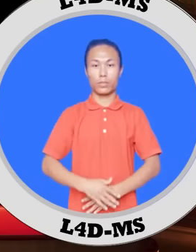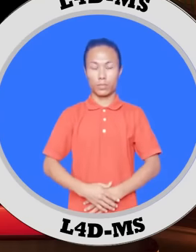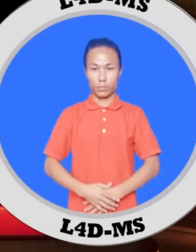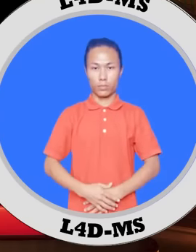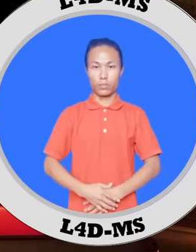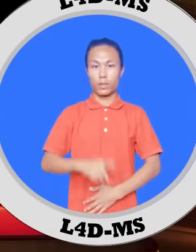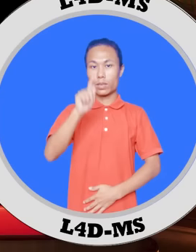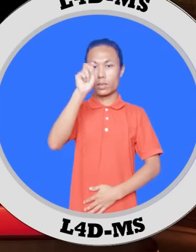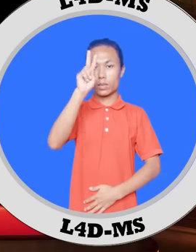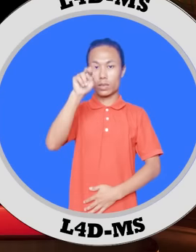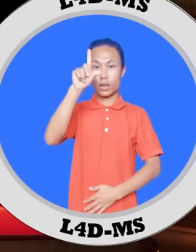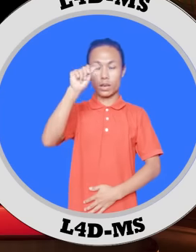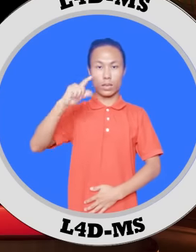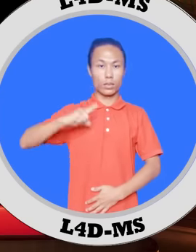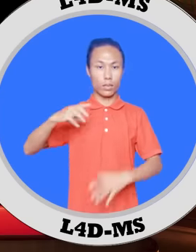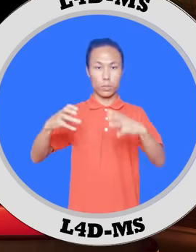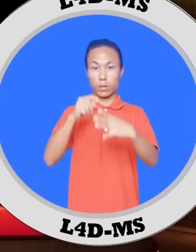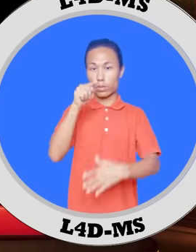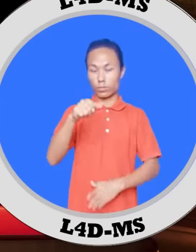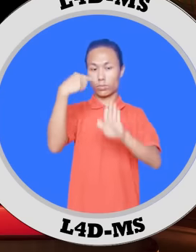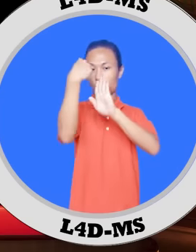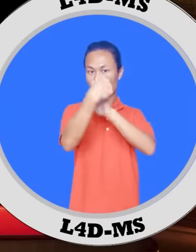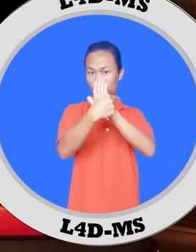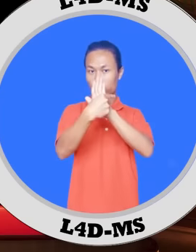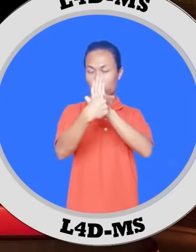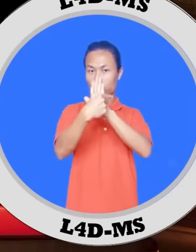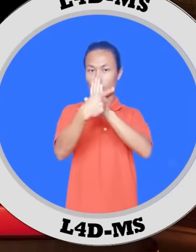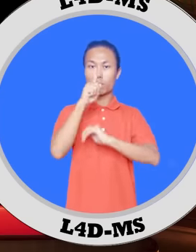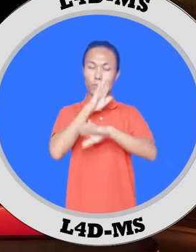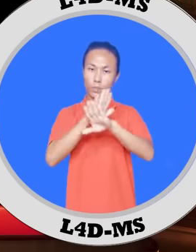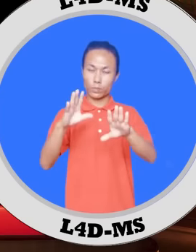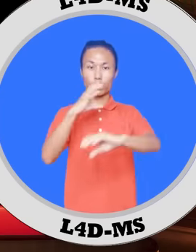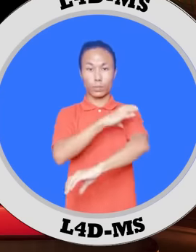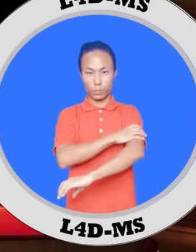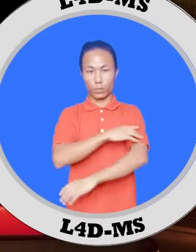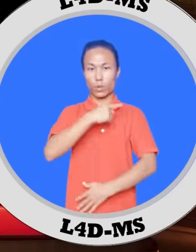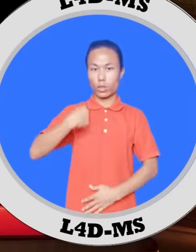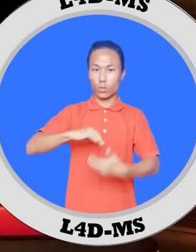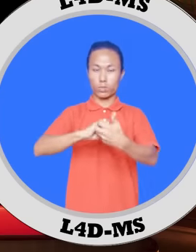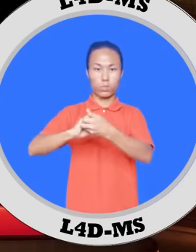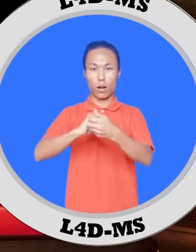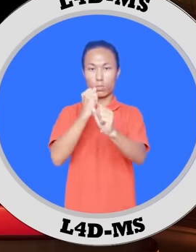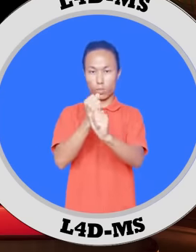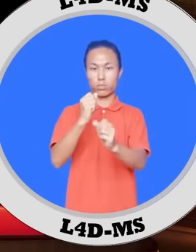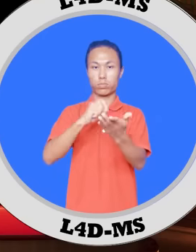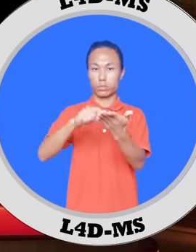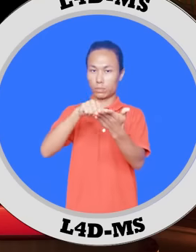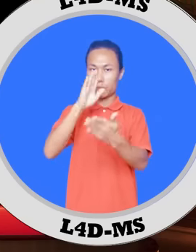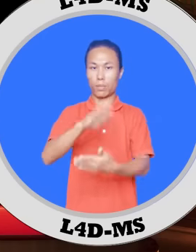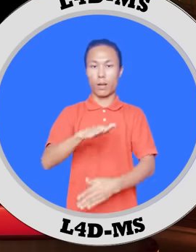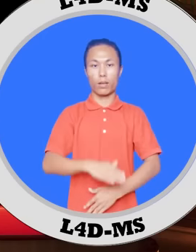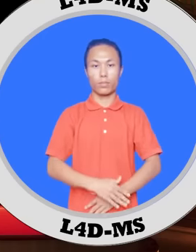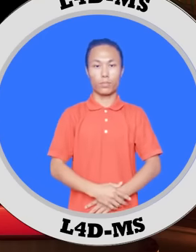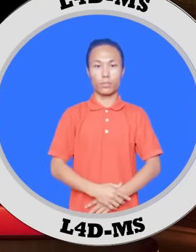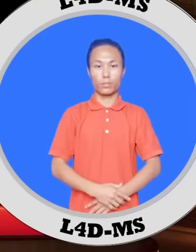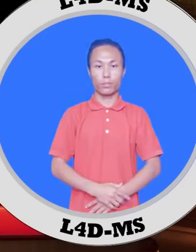န့်ကမြန်မာမြောက်ပိုင်းနဲ့တရုတ်မြန်မာနယ်စပ်ဒေသများမှာအေးချင်းတည်ငြိမ်မှုကိုထိန်းသိမ်းဖို့နဲ့တရုတ်နိုင်ငံနဲ့ဥပေါင်းဆောင်ရွက်သွားရမယ်